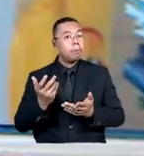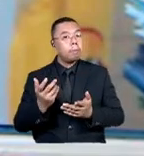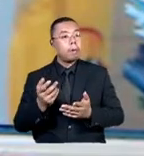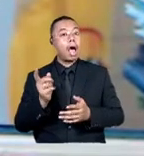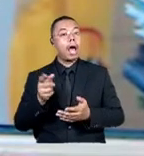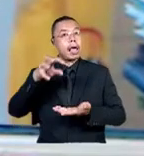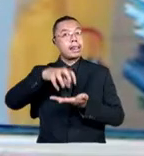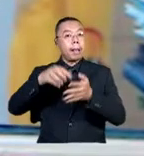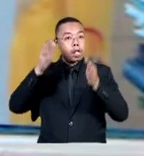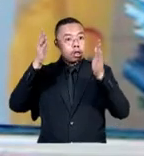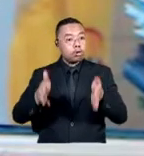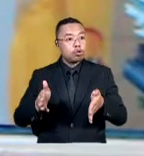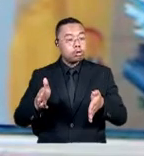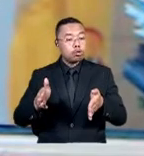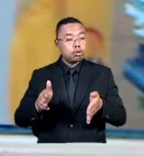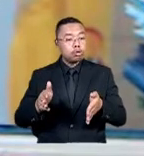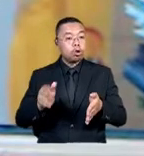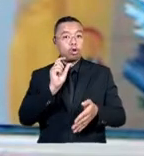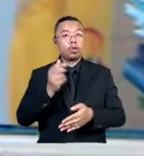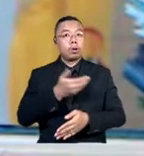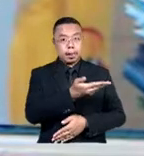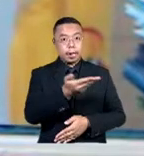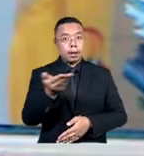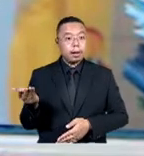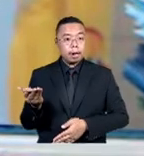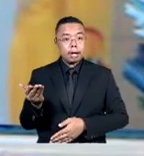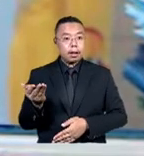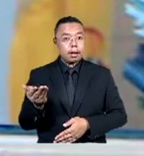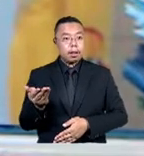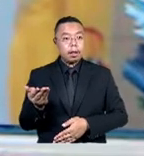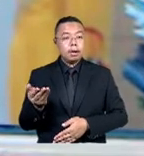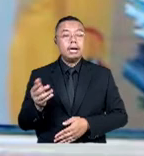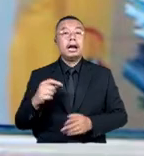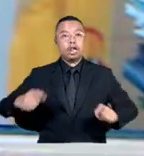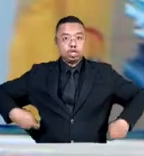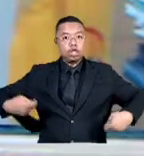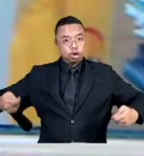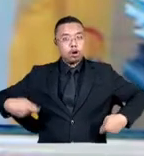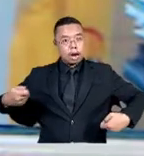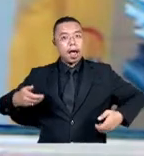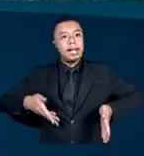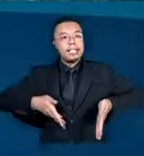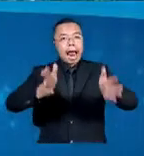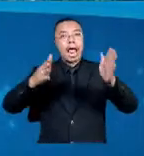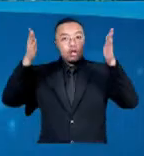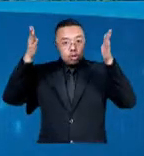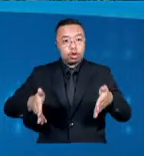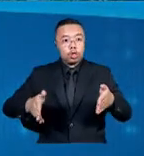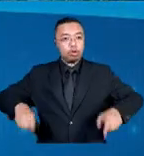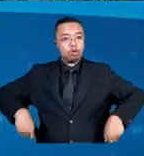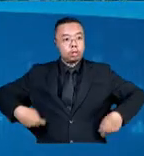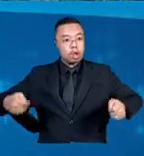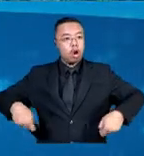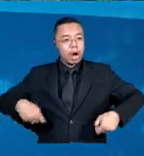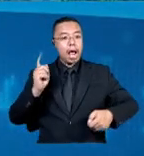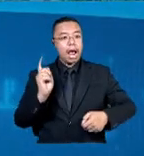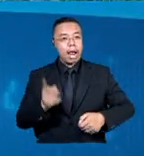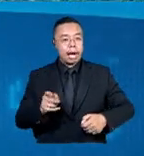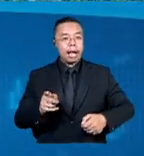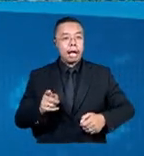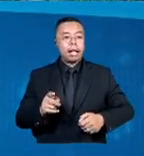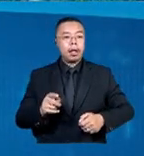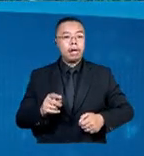ada tempat khusus, jalan khusus untuk mereka dengan kursi rodanya dan mengurusi surat-surat